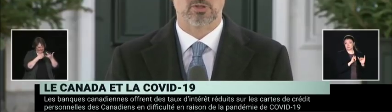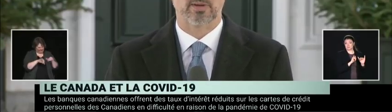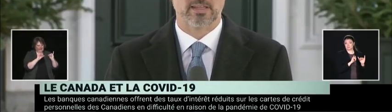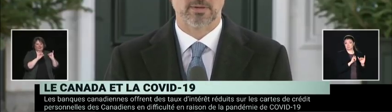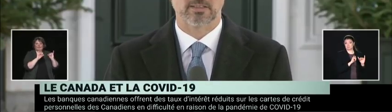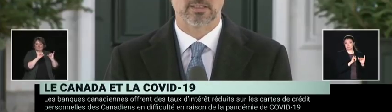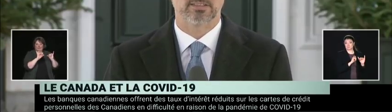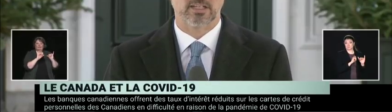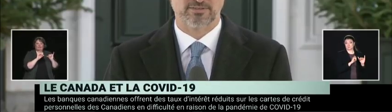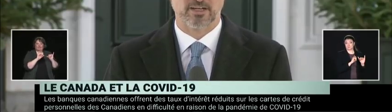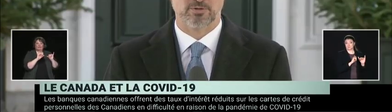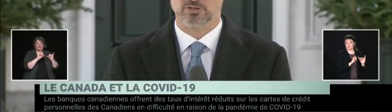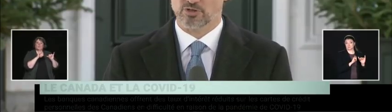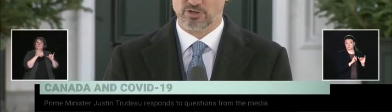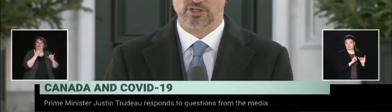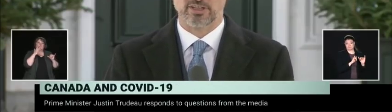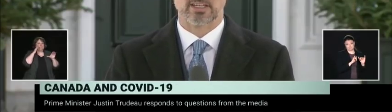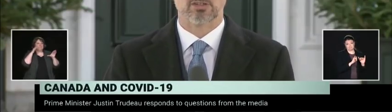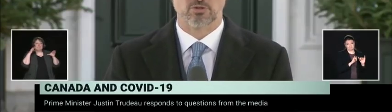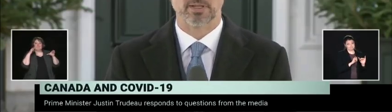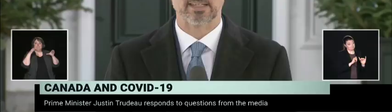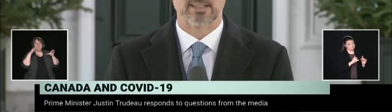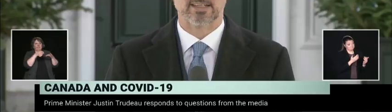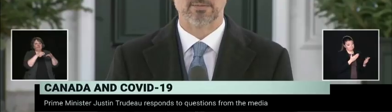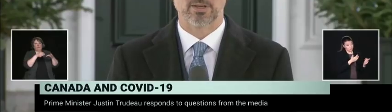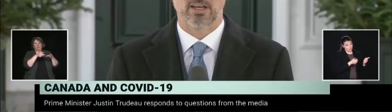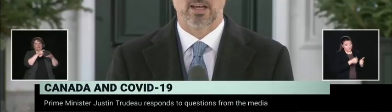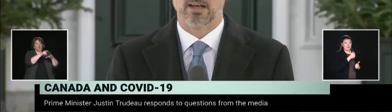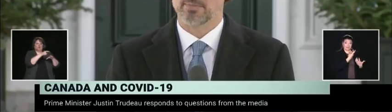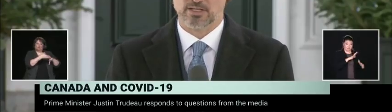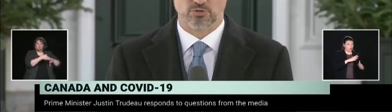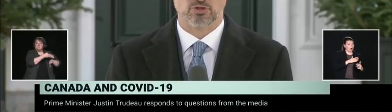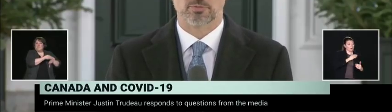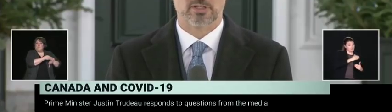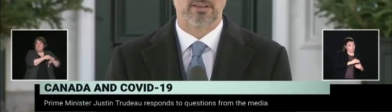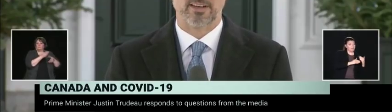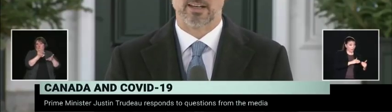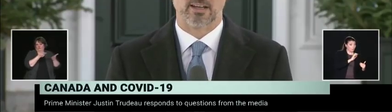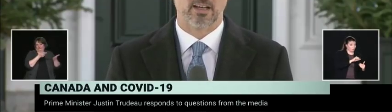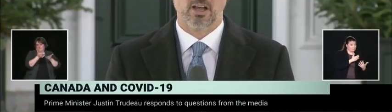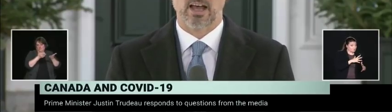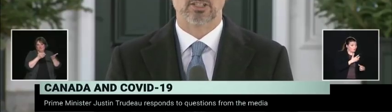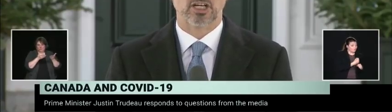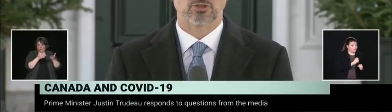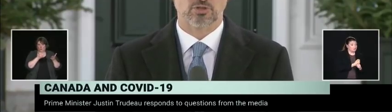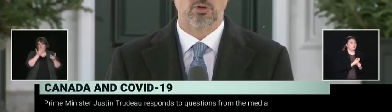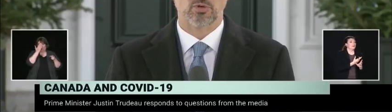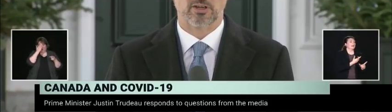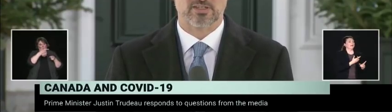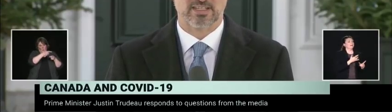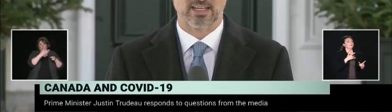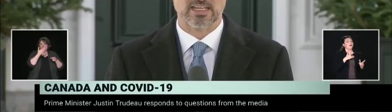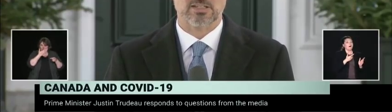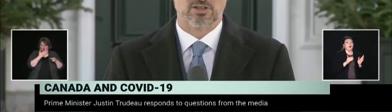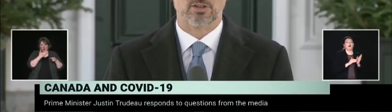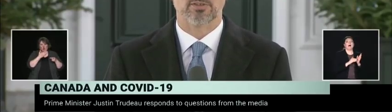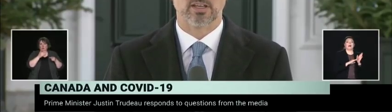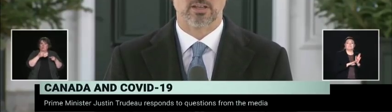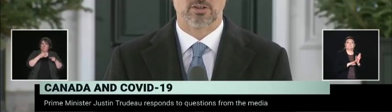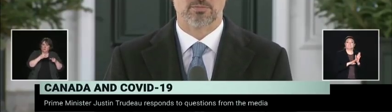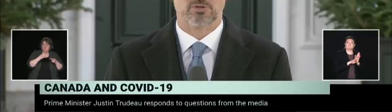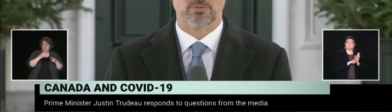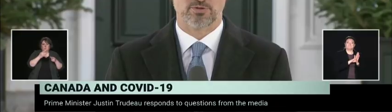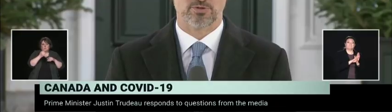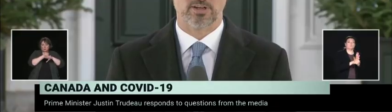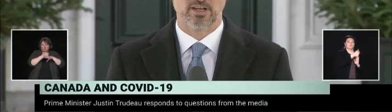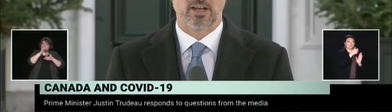le besoin des banques d'en faire plus. On reconnaît qu'ils ont pris des étapes, mais il y a toujours plus à faire. À chaque jour, on voit que cette crise devient